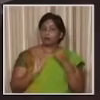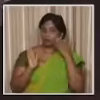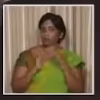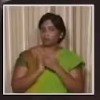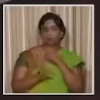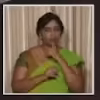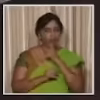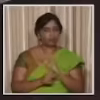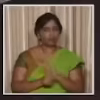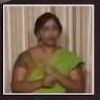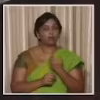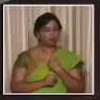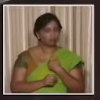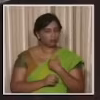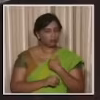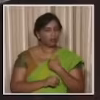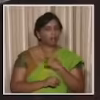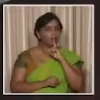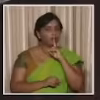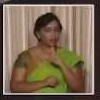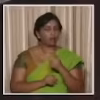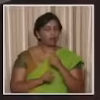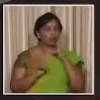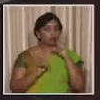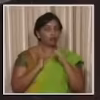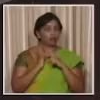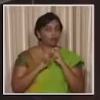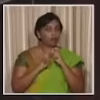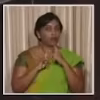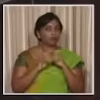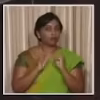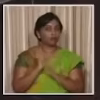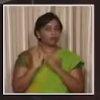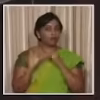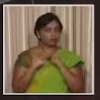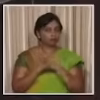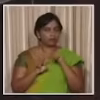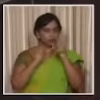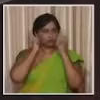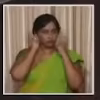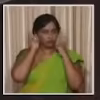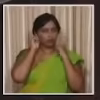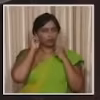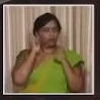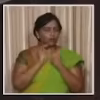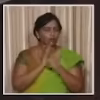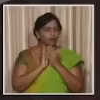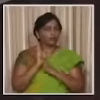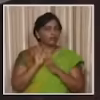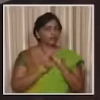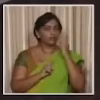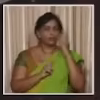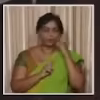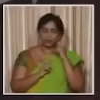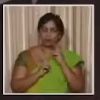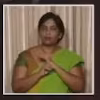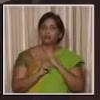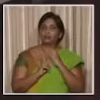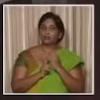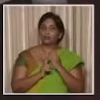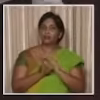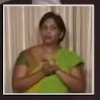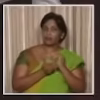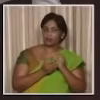karanawa da mama ahanawa api cop committee e indaddi aawa obathuma dannawa ape garu amathuma dannawa sanskrutika